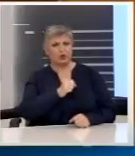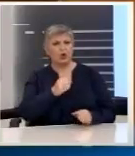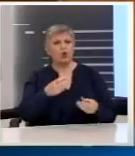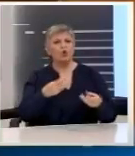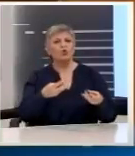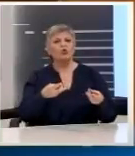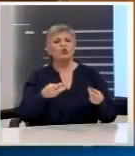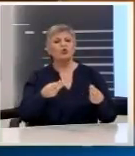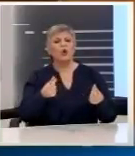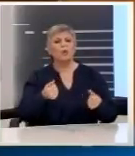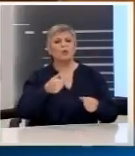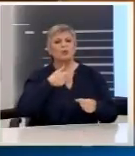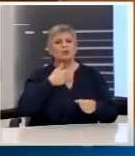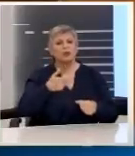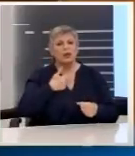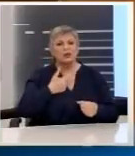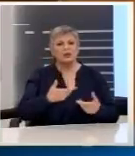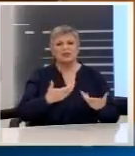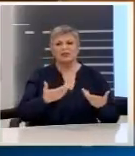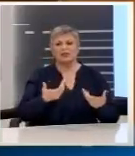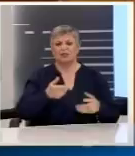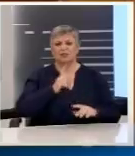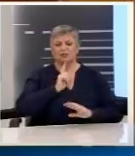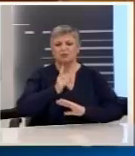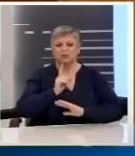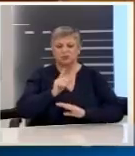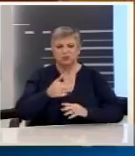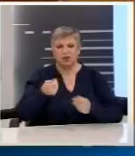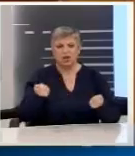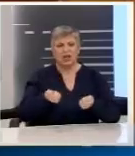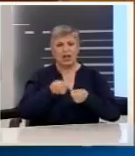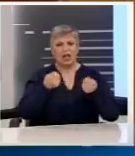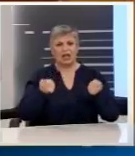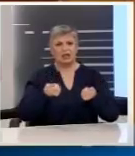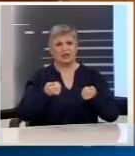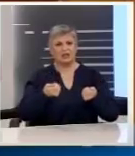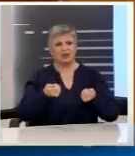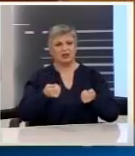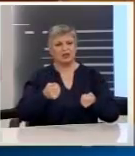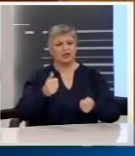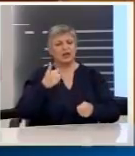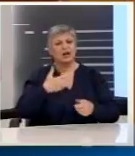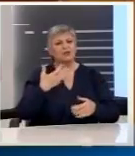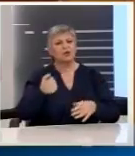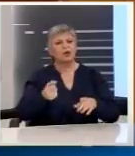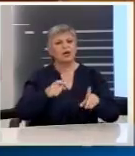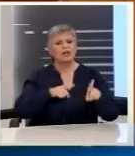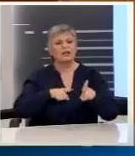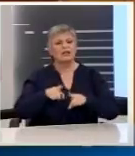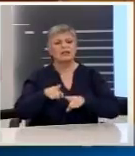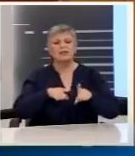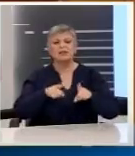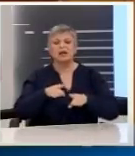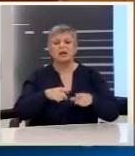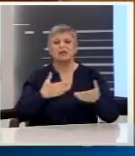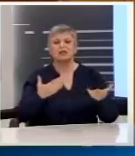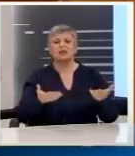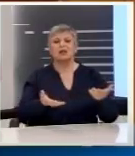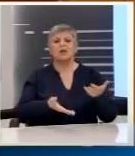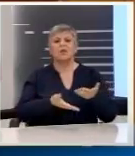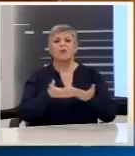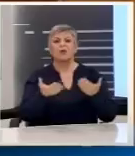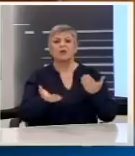οποίο αντιπολιτεύεστε έχει να κάνει πολλές φορές και με την εξυπηρέτηση